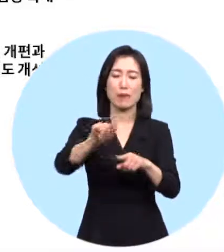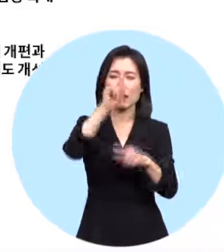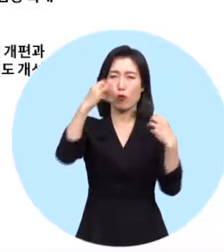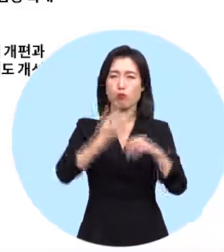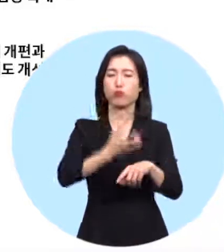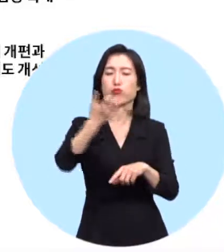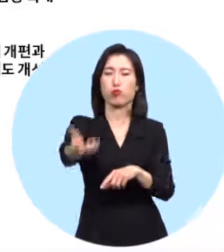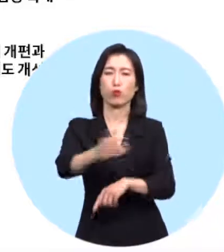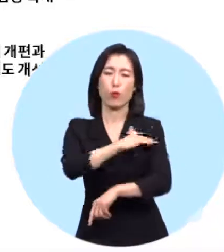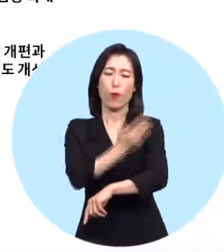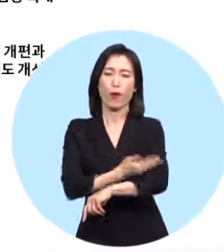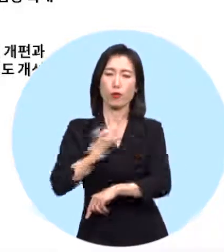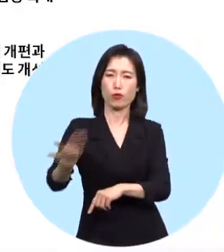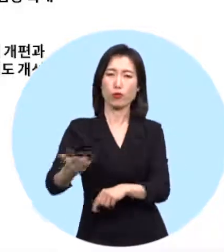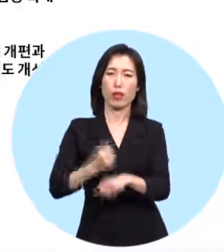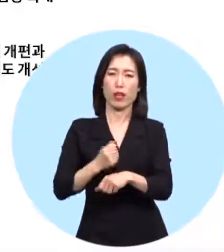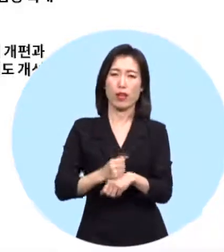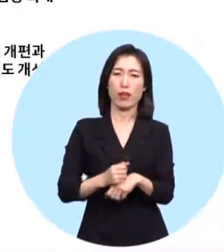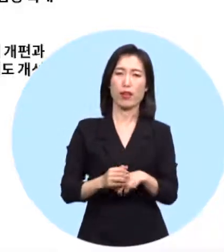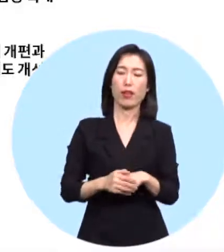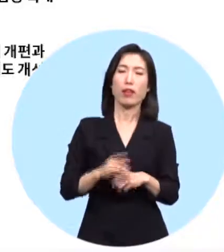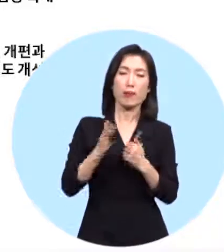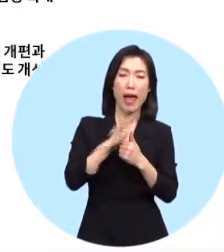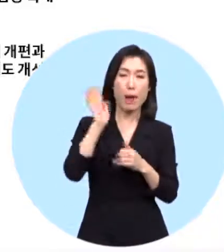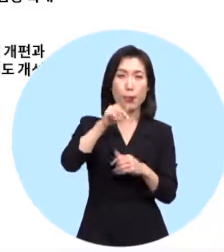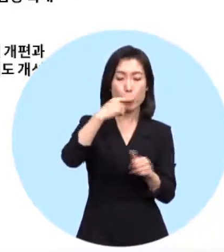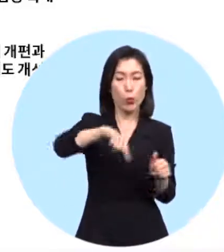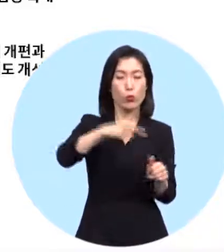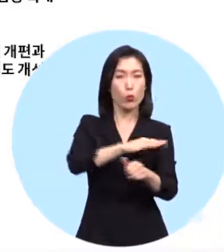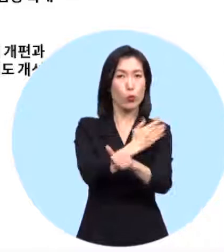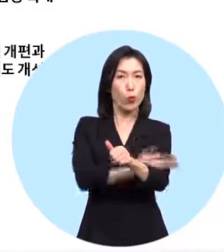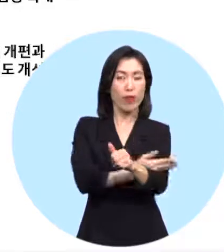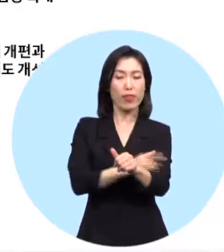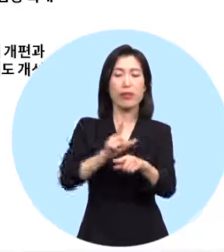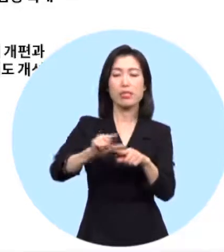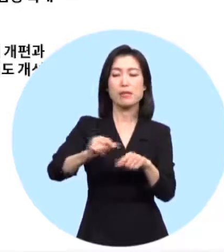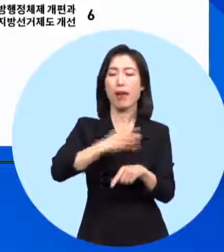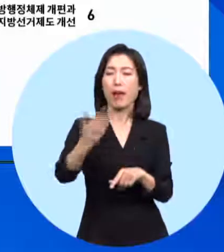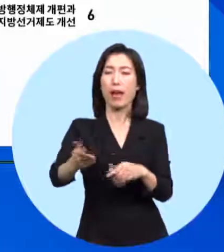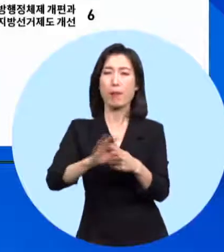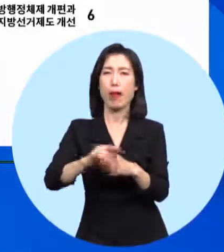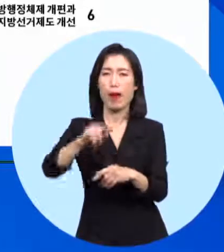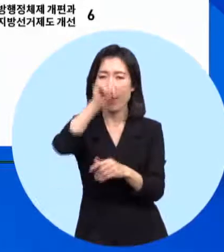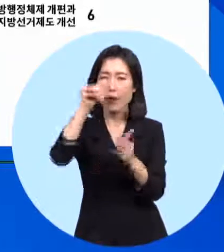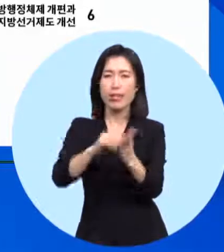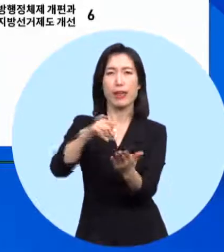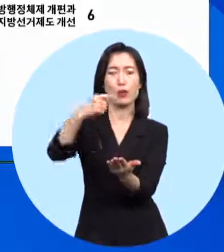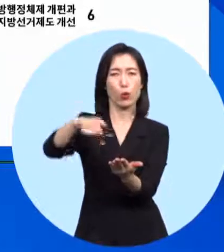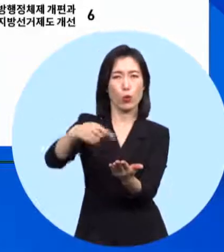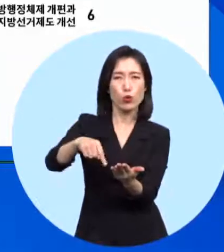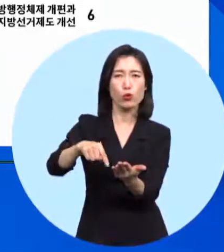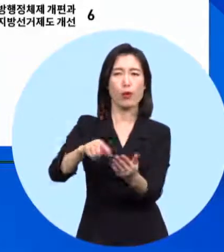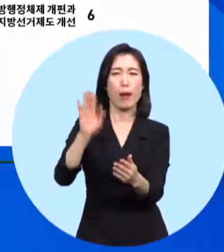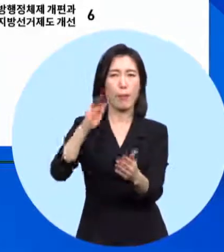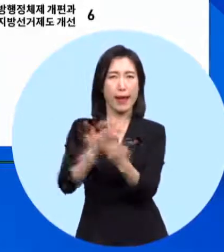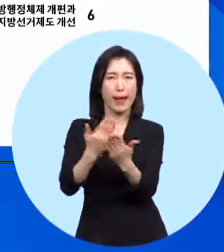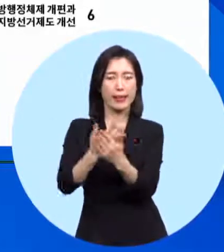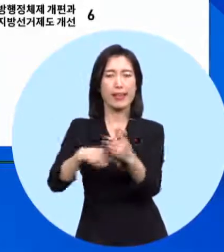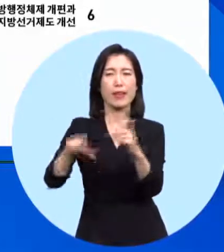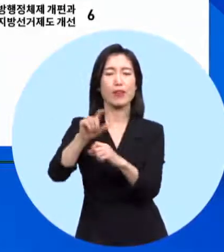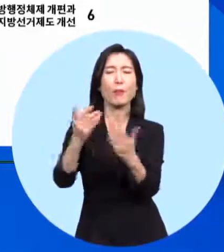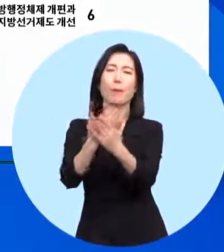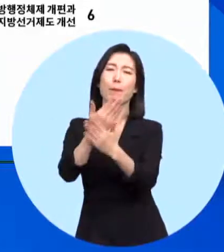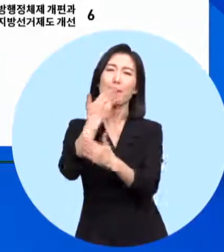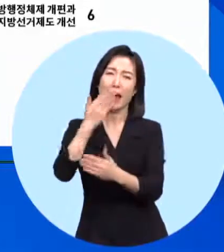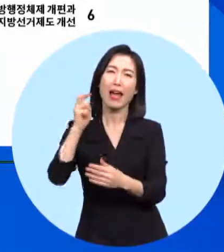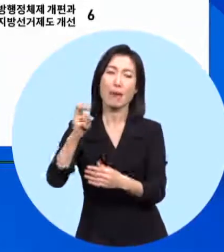있고 그러면 이 교육에 관련된 내용이 지역으로 내려가면 평성교육과 지방의 역할들이 이상적으로 잘 조화되지 않겠냐 하는 얘기고요. 이제